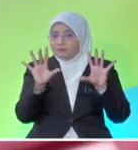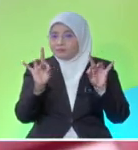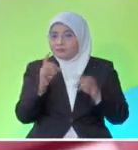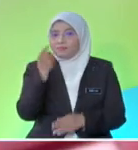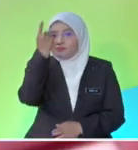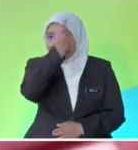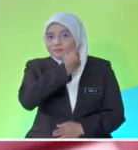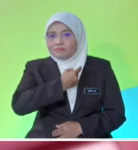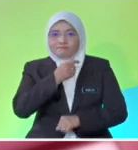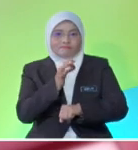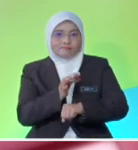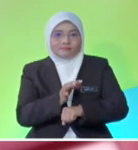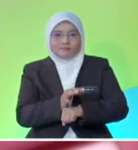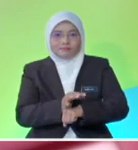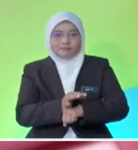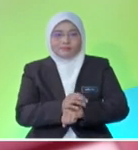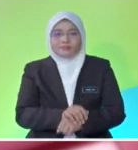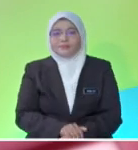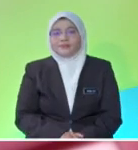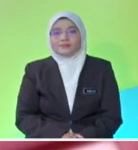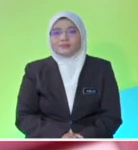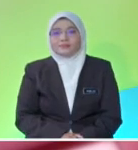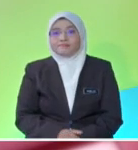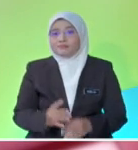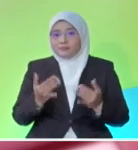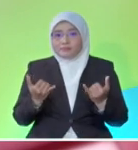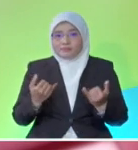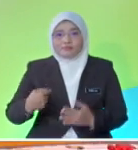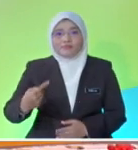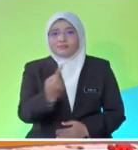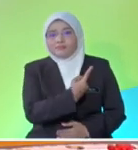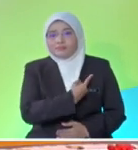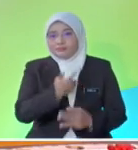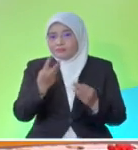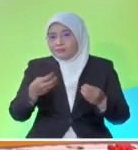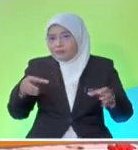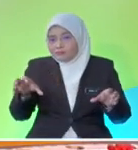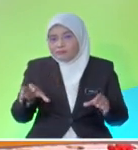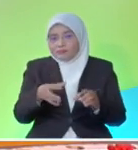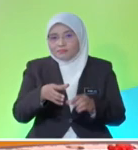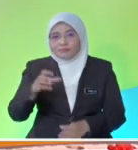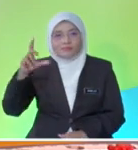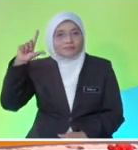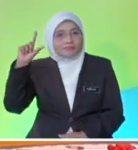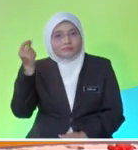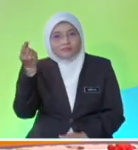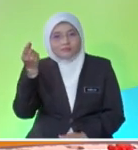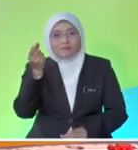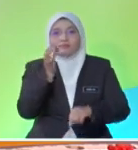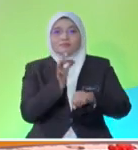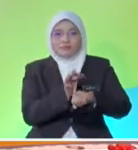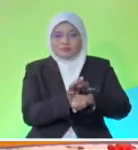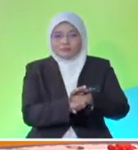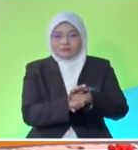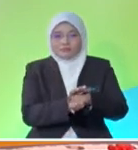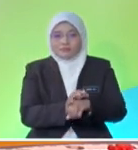baik. Sekarang ni kita nak buatkan dia punya jarum jam. Kita nak lekatkan dia pada pinggan kertas kita